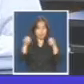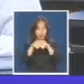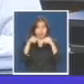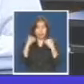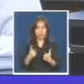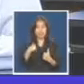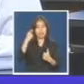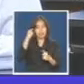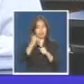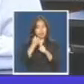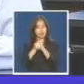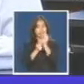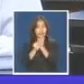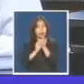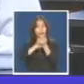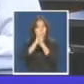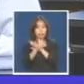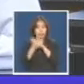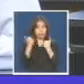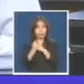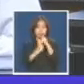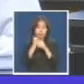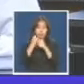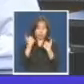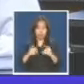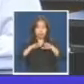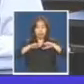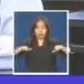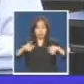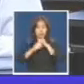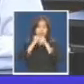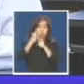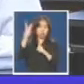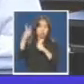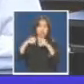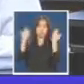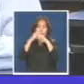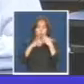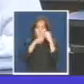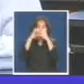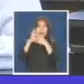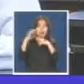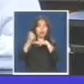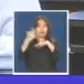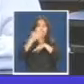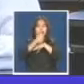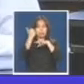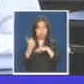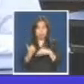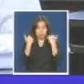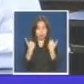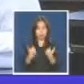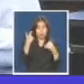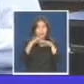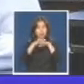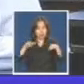การณ์ที่มีการผ่อนคลายไปในปีนี้เทียบกับ2ปีที่ผ่านมาส่วนหนึ่งก็เพราะว่าขณะนี้มีความชัดเจนแล้วนะครับว่าเรากำลังมุ่งสู่เรื่องของการเลือก